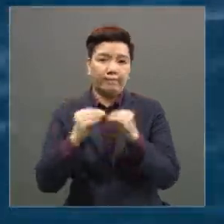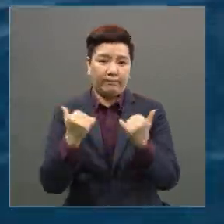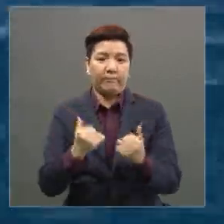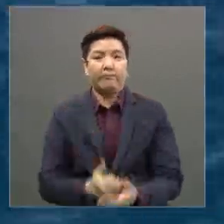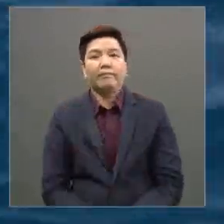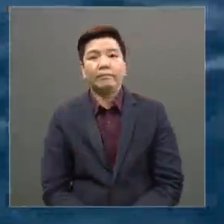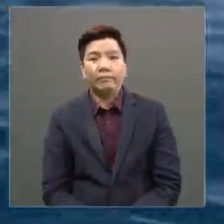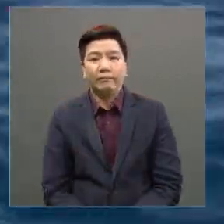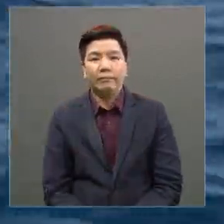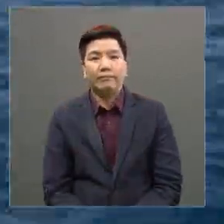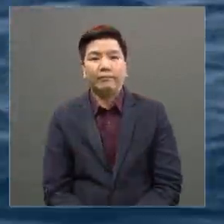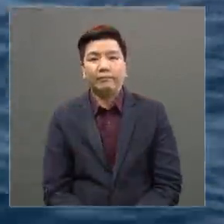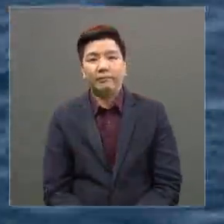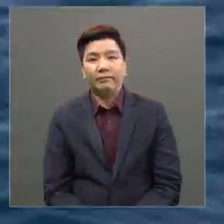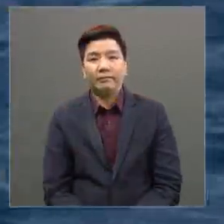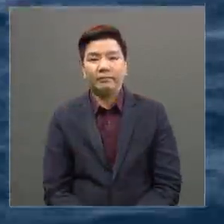ฮะ